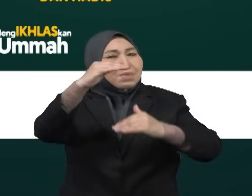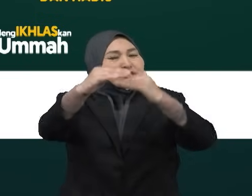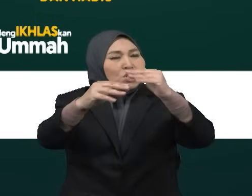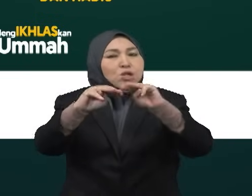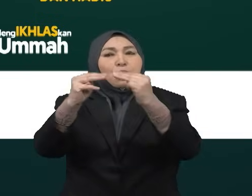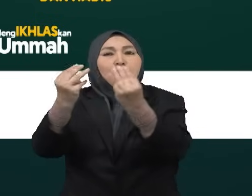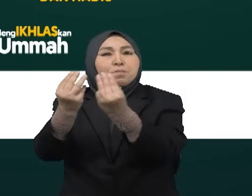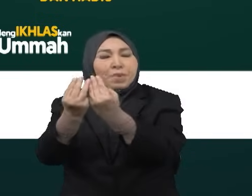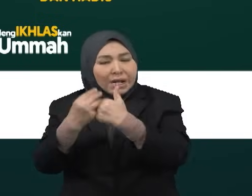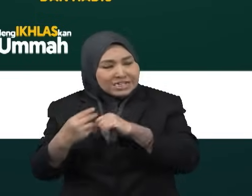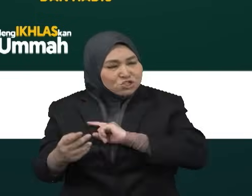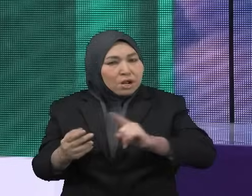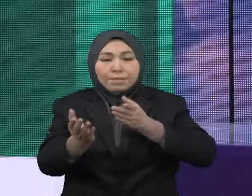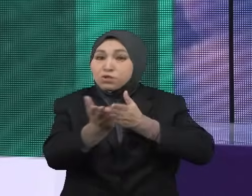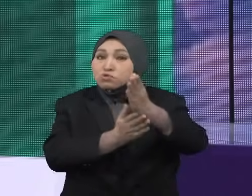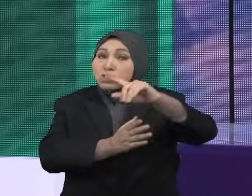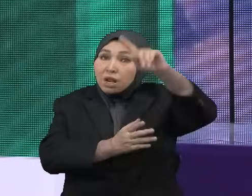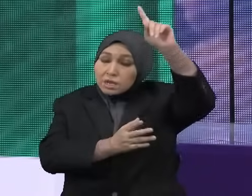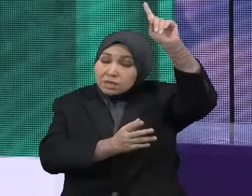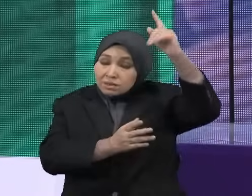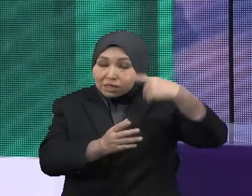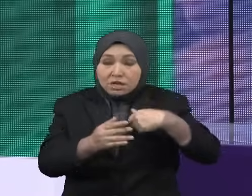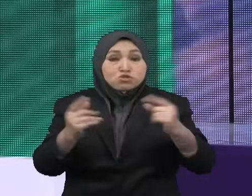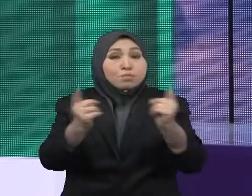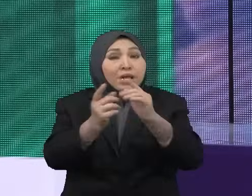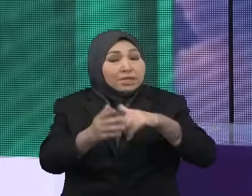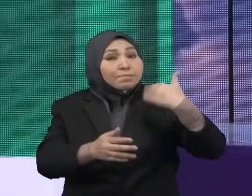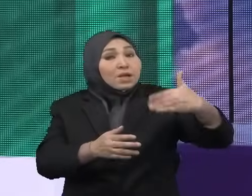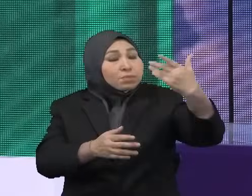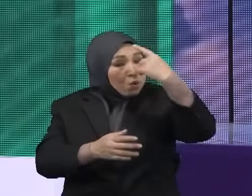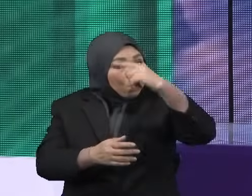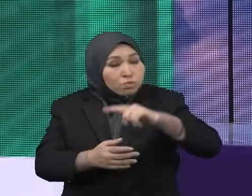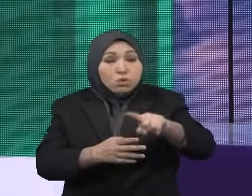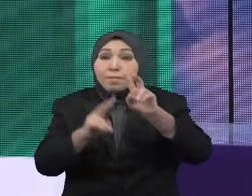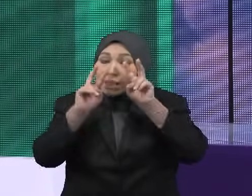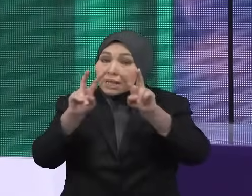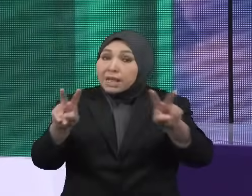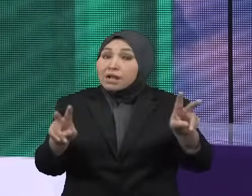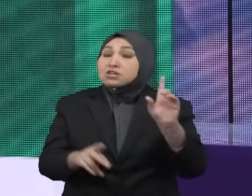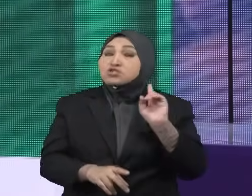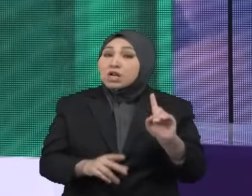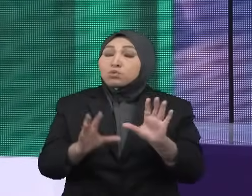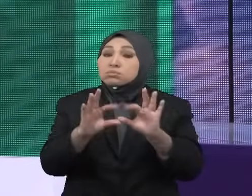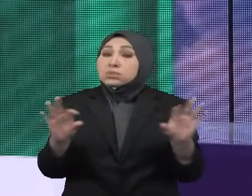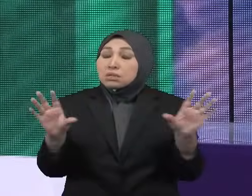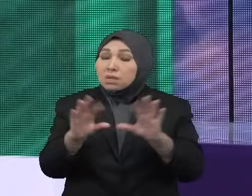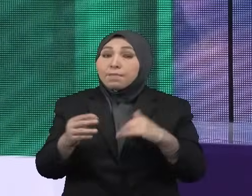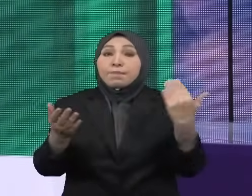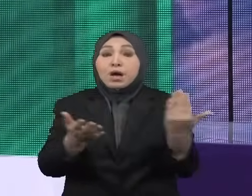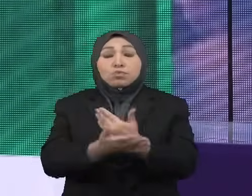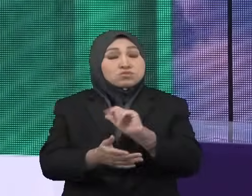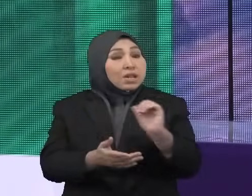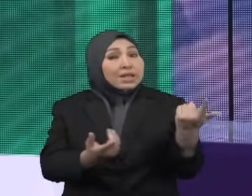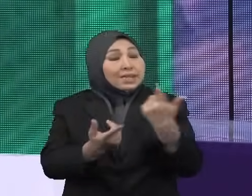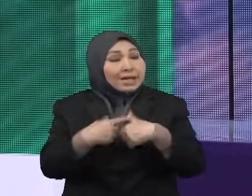ummah Islam menuju ilahi. Kita bertemu lagi dalam siri akan datang untuk melihat satu kisah baru selain